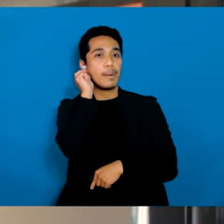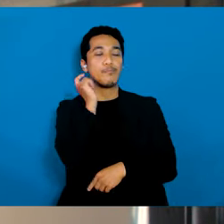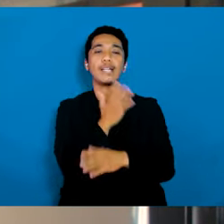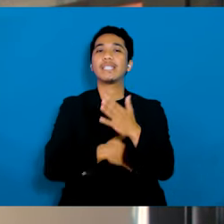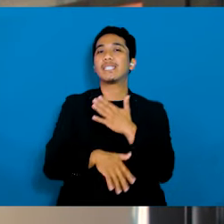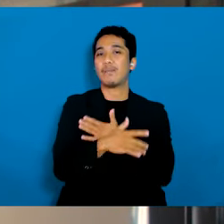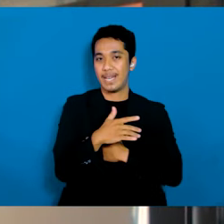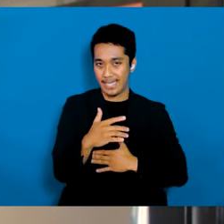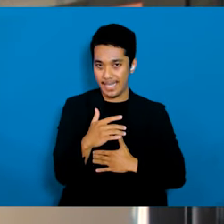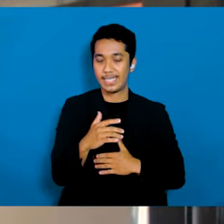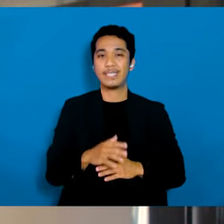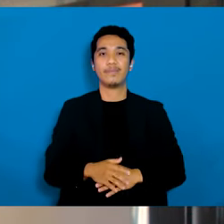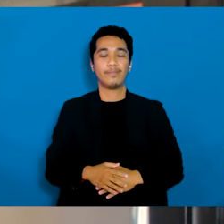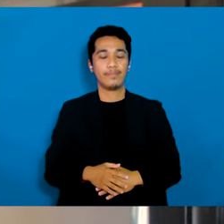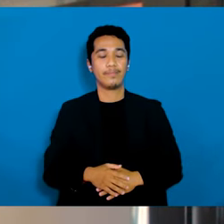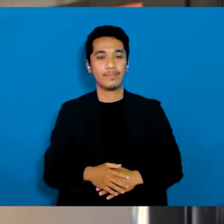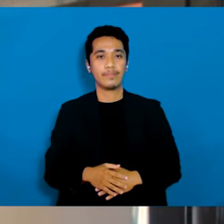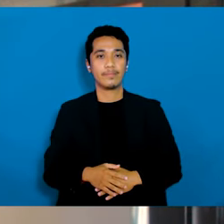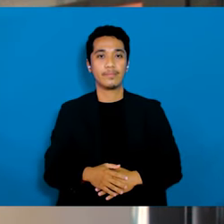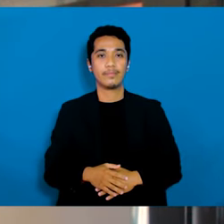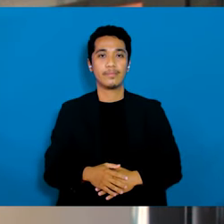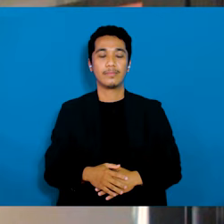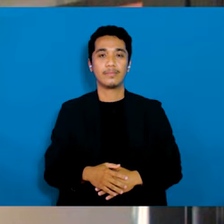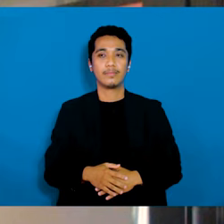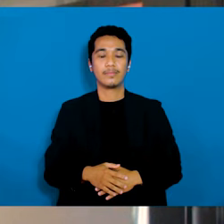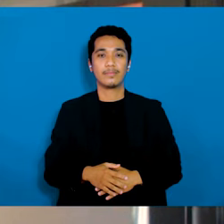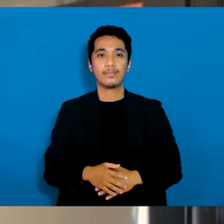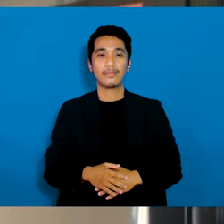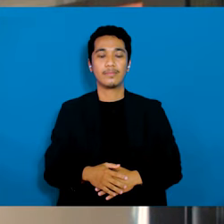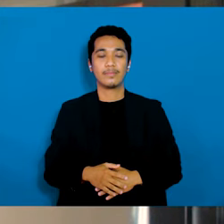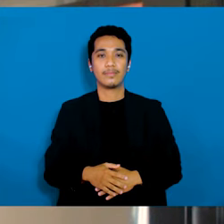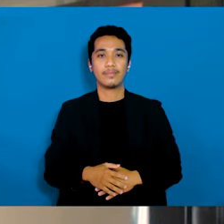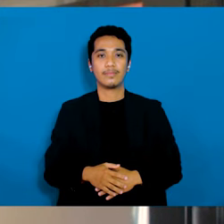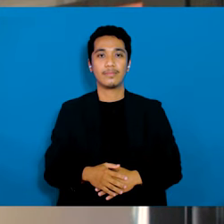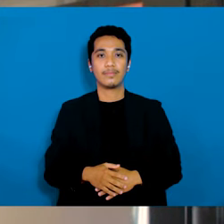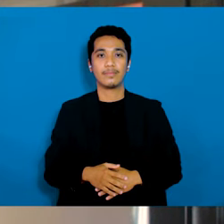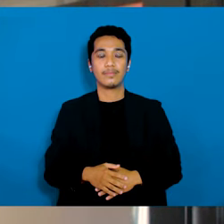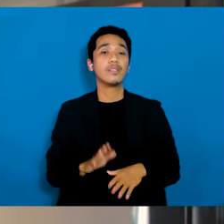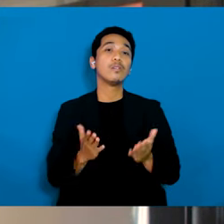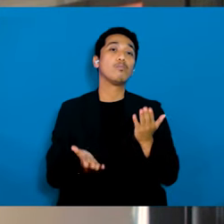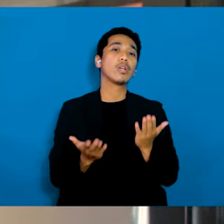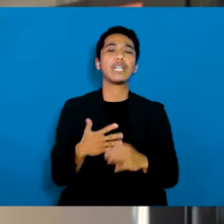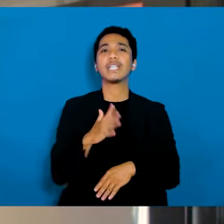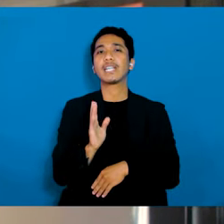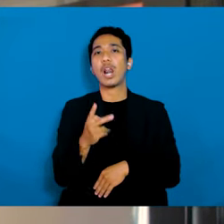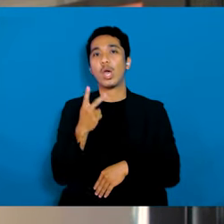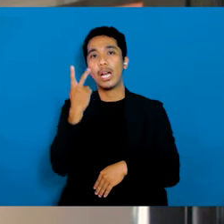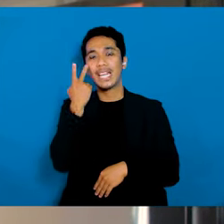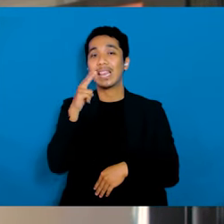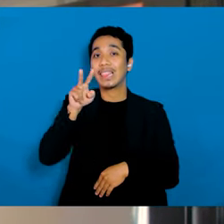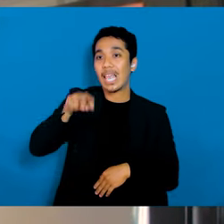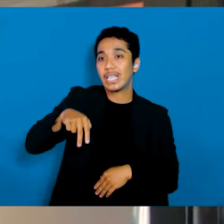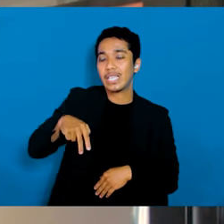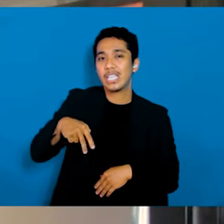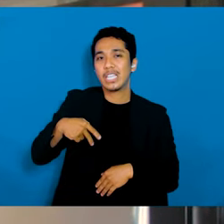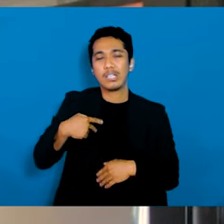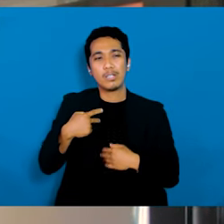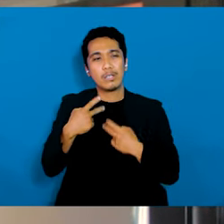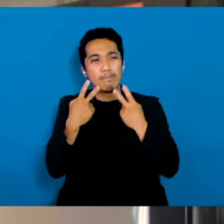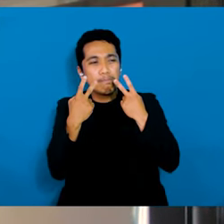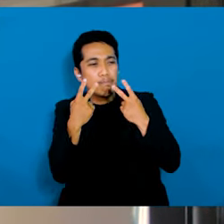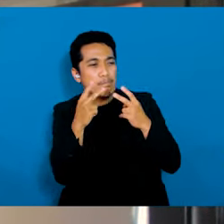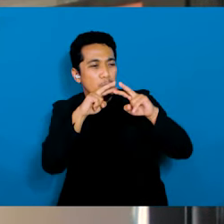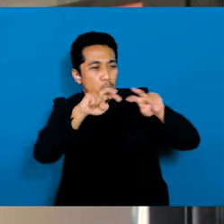untuk perempuan disabilitas kayak begitu. Nah, ini apa namanya mungkin kalau ditelisik